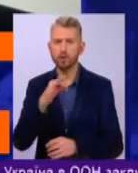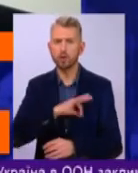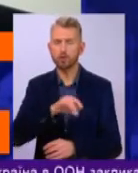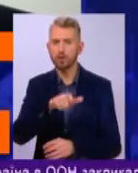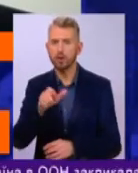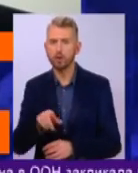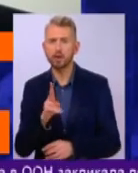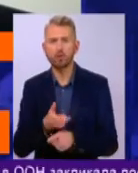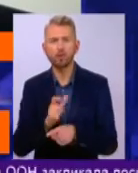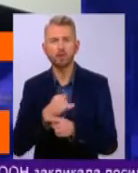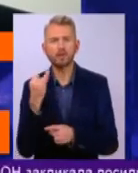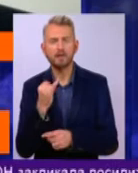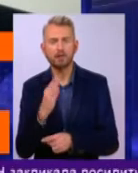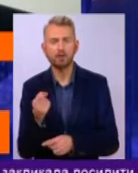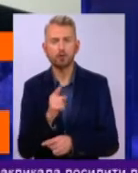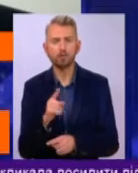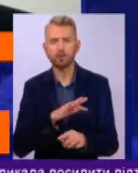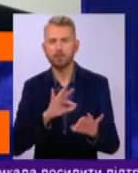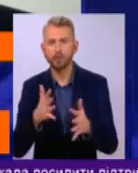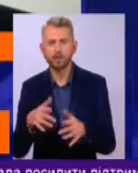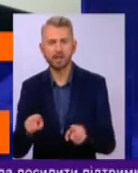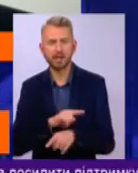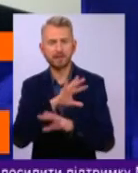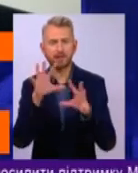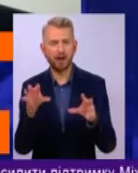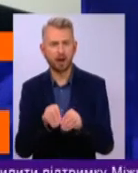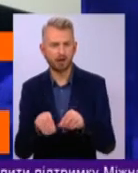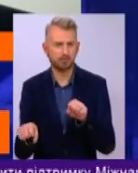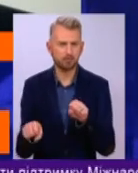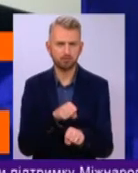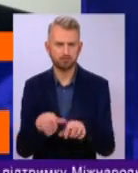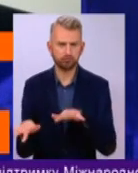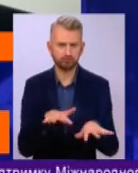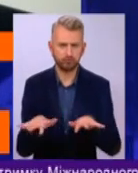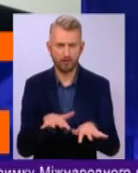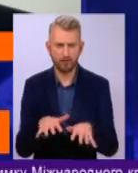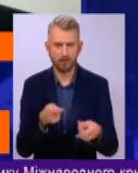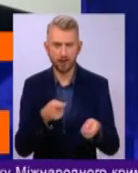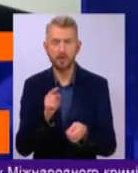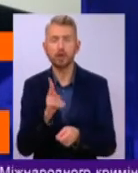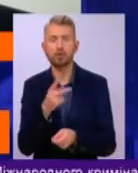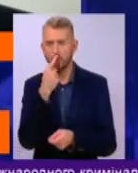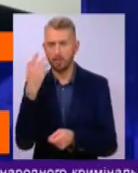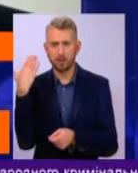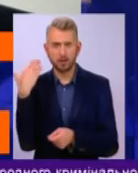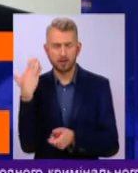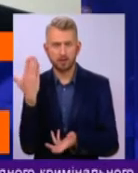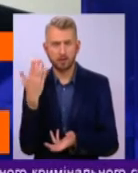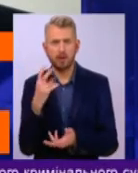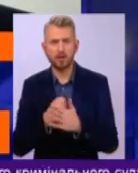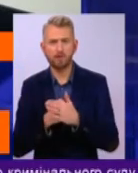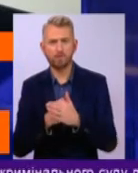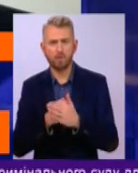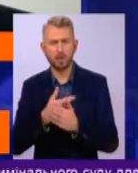люди, які дуже зацікавлені в тому, що відбувся взагалі такий загальний роздрайв у владі. От ті, хто ще вчора, буквально, вчора-позавчора на фоні